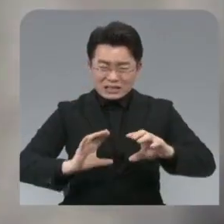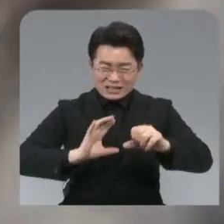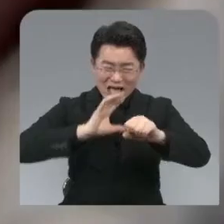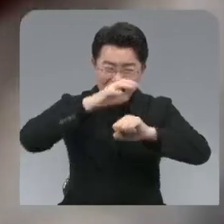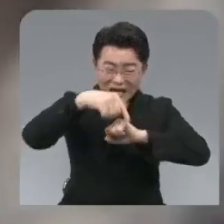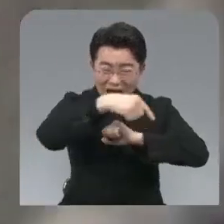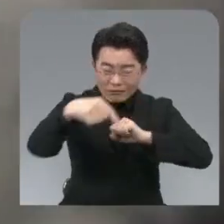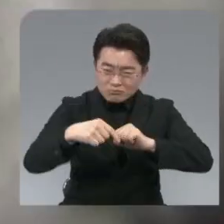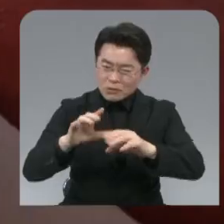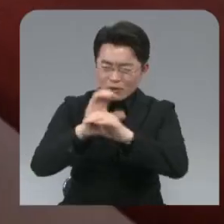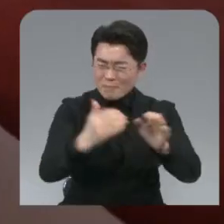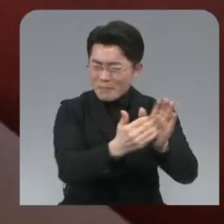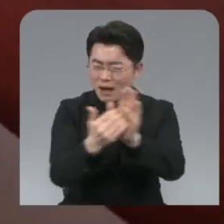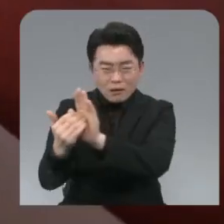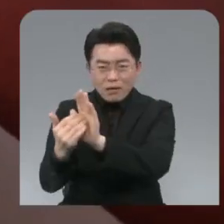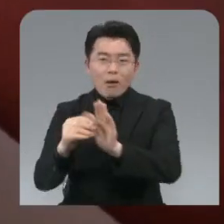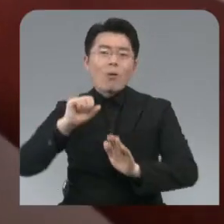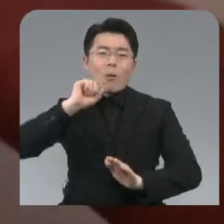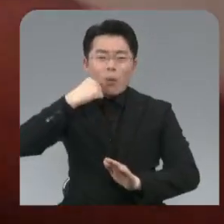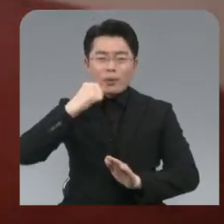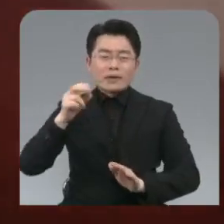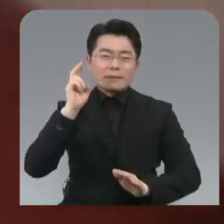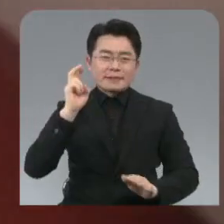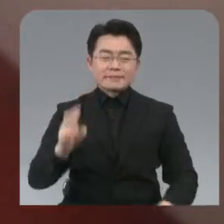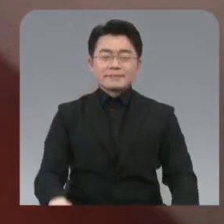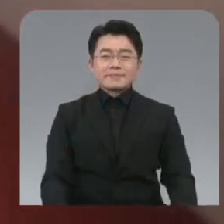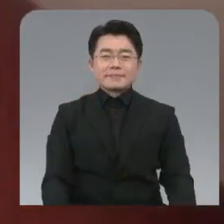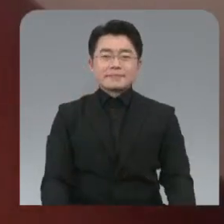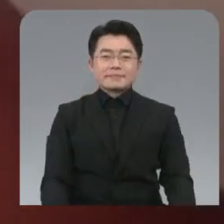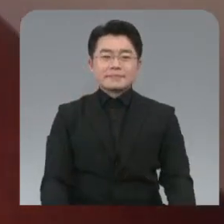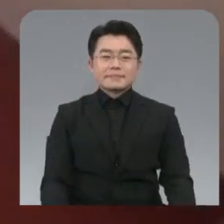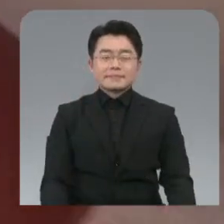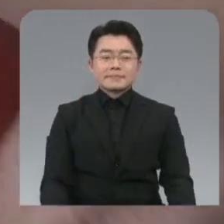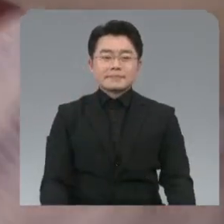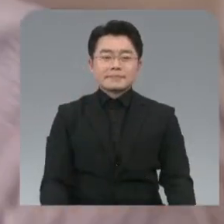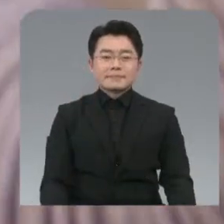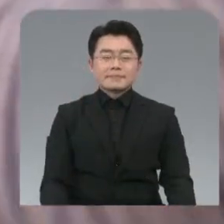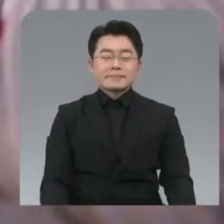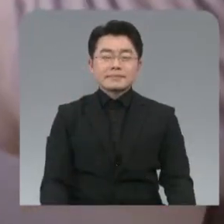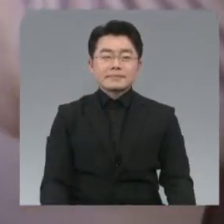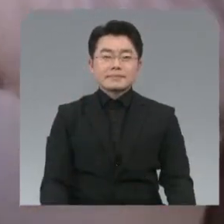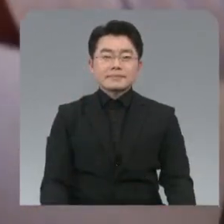넘기는 장기적인 과제가 될 것으로 보입니다. 베를린에서 KBS 뉴스 김기수입니다.